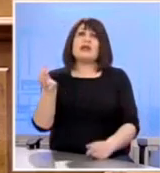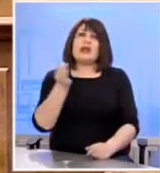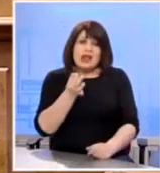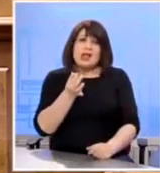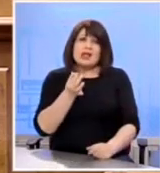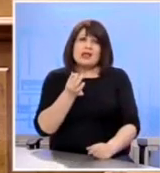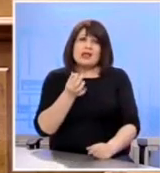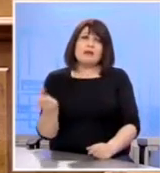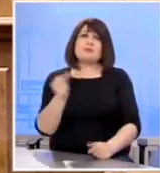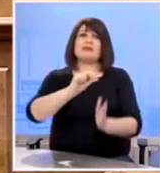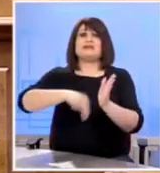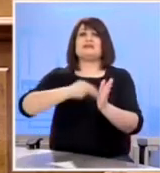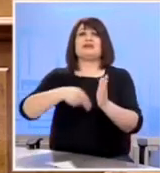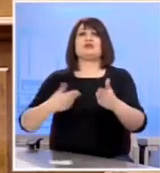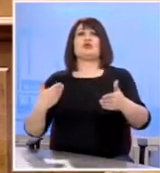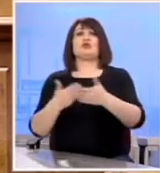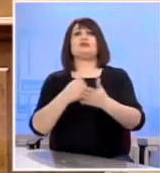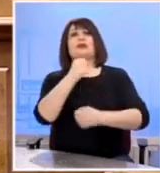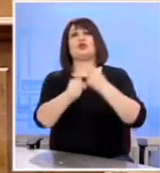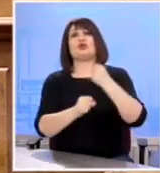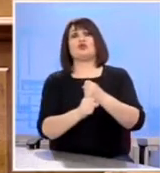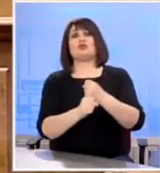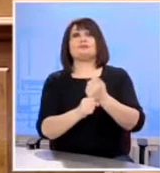θέλει να επιστρέψουν οι συμβασιούχοι ορισμένου χρόνου.